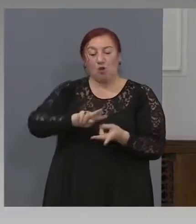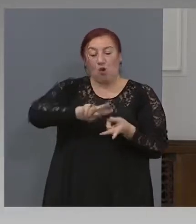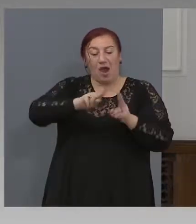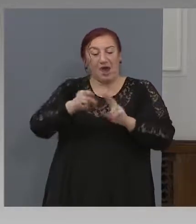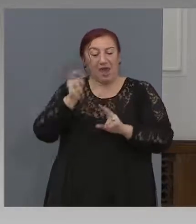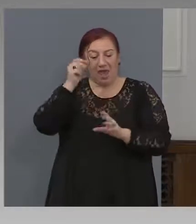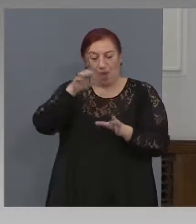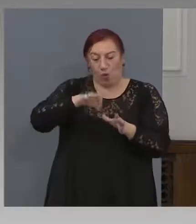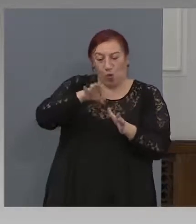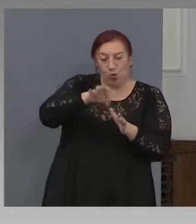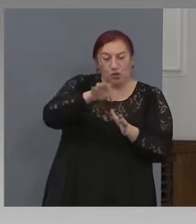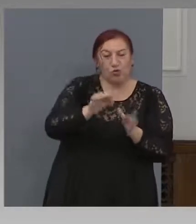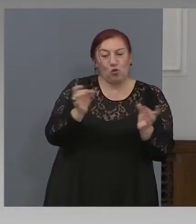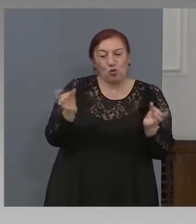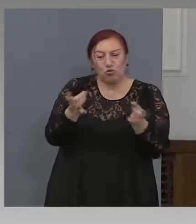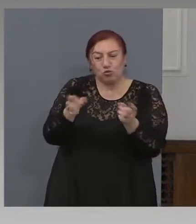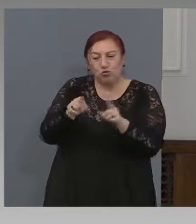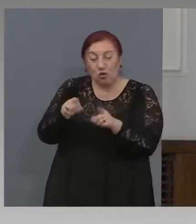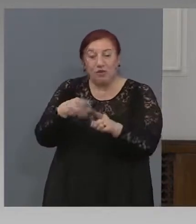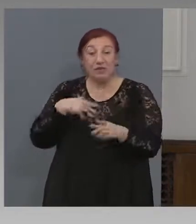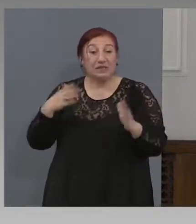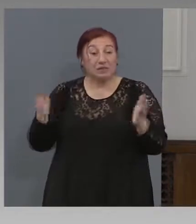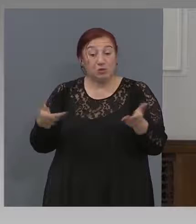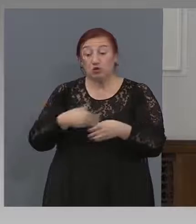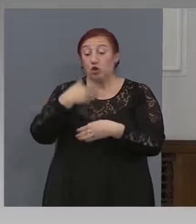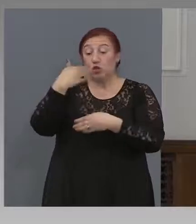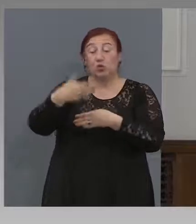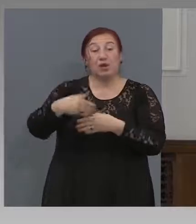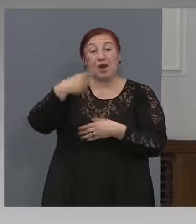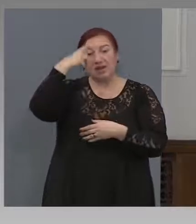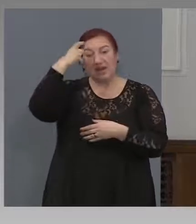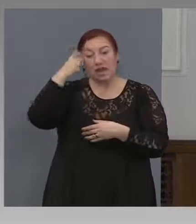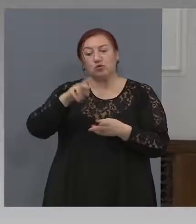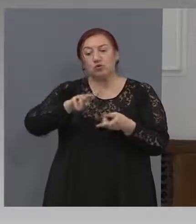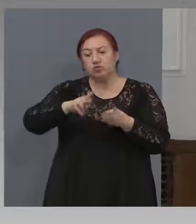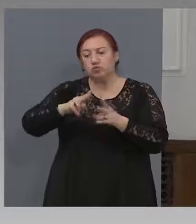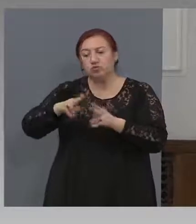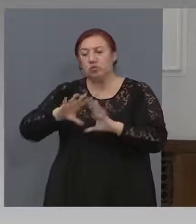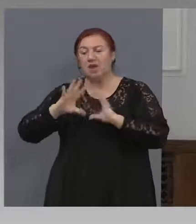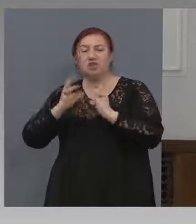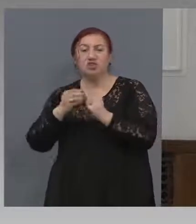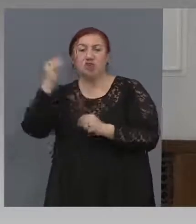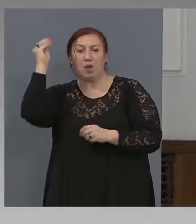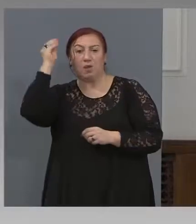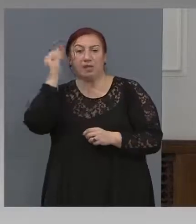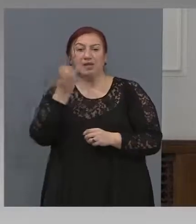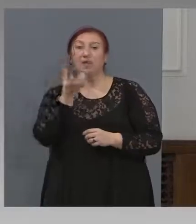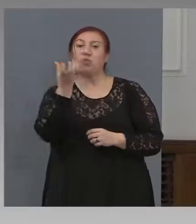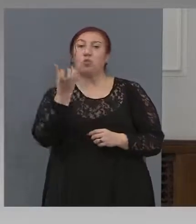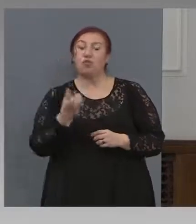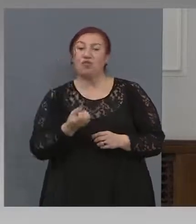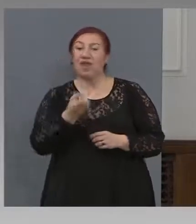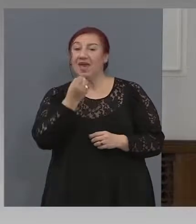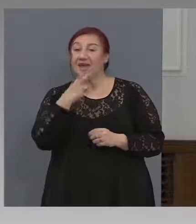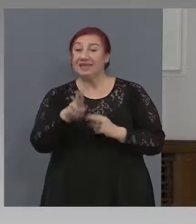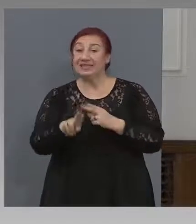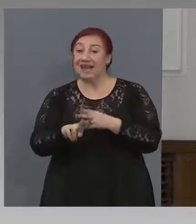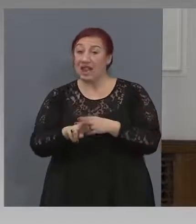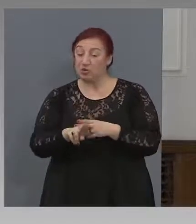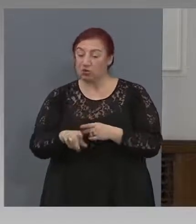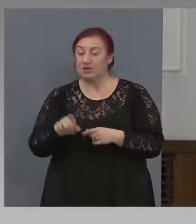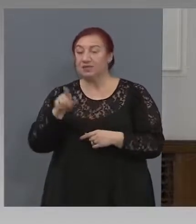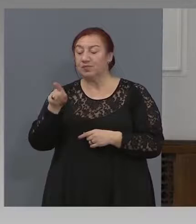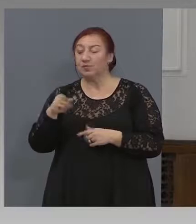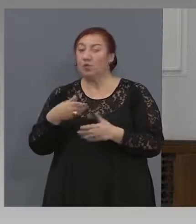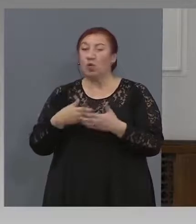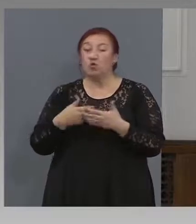вече започна и до края на лятото се реколтират останалите сезонни български плодове и зеленчуци. По отношение колко